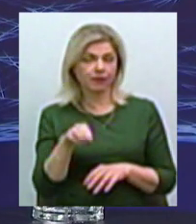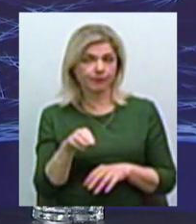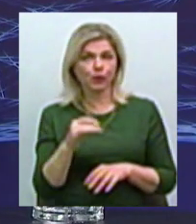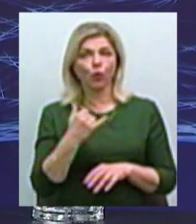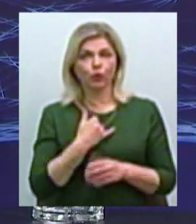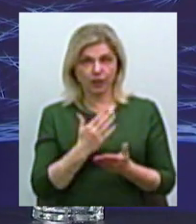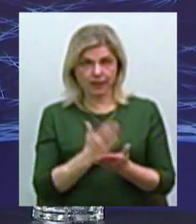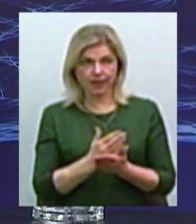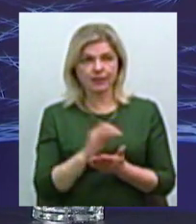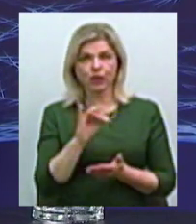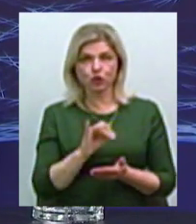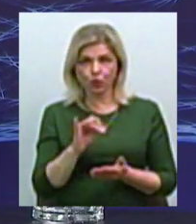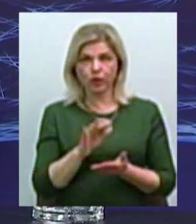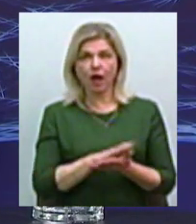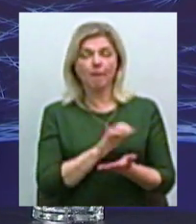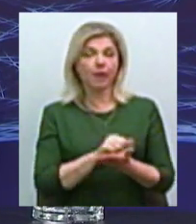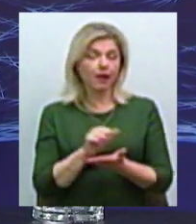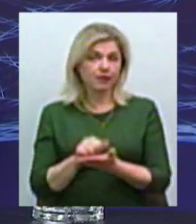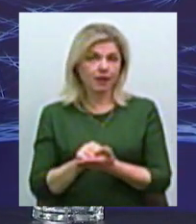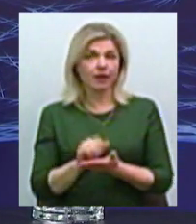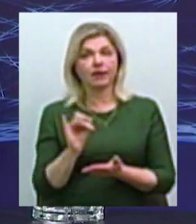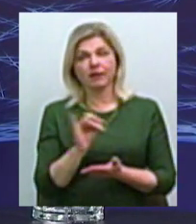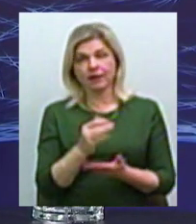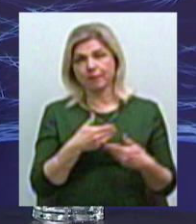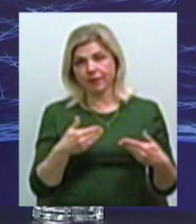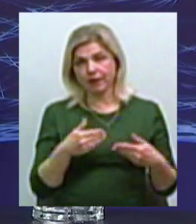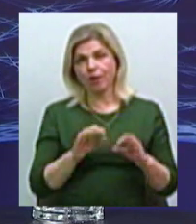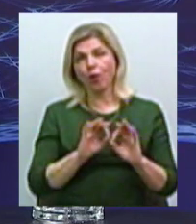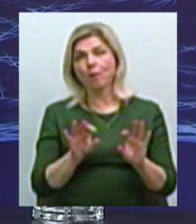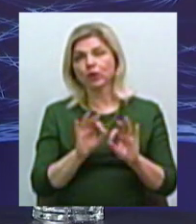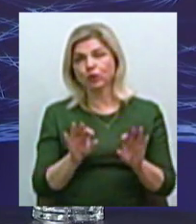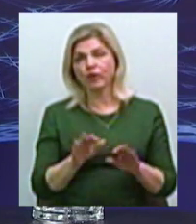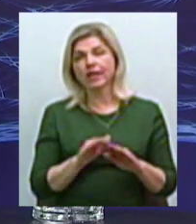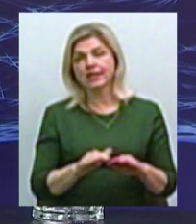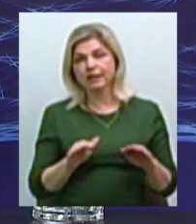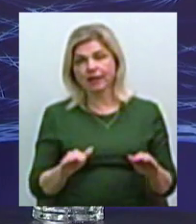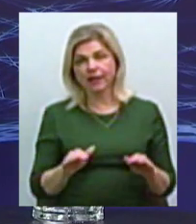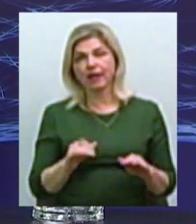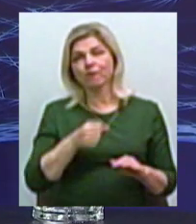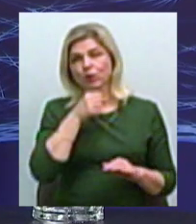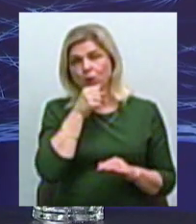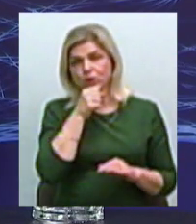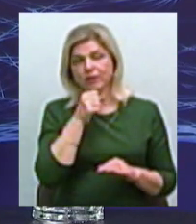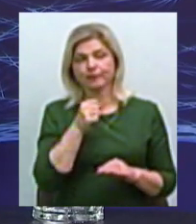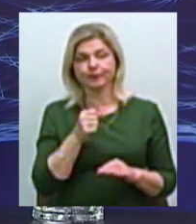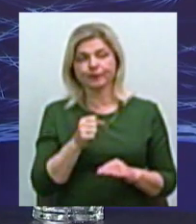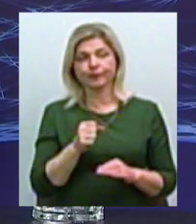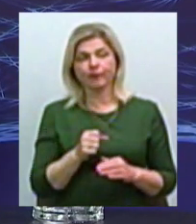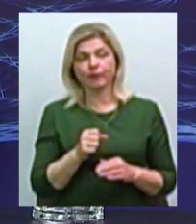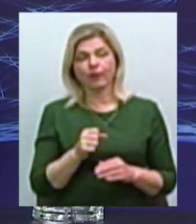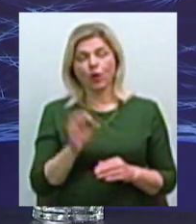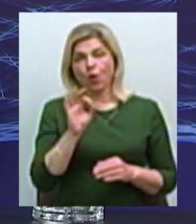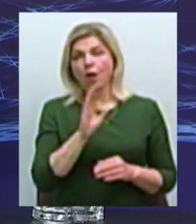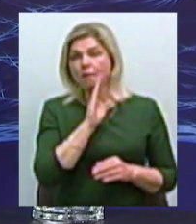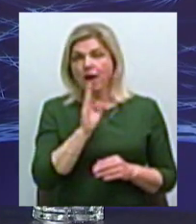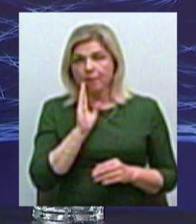є з медіа. І відповідно ми її імплементували. Дітей і дорослих, це якраз Олена розказувала про маму,